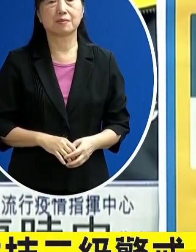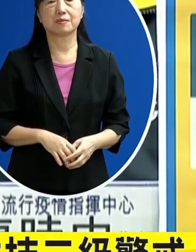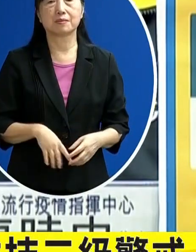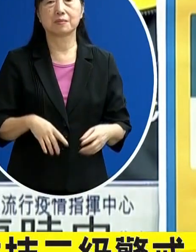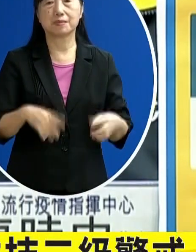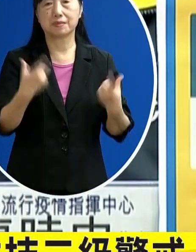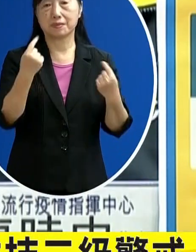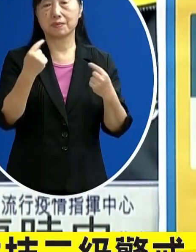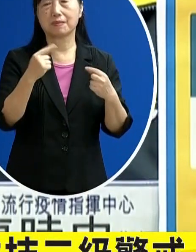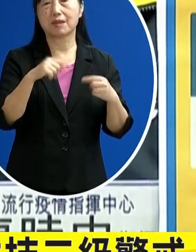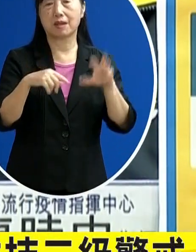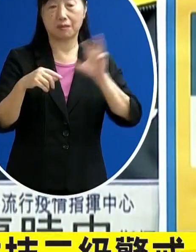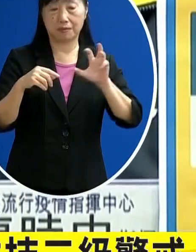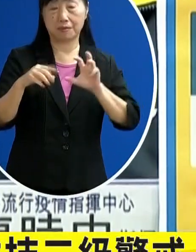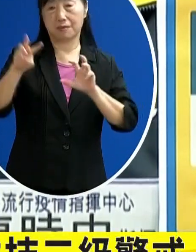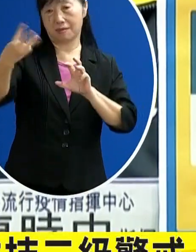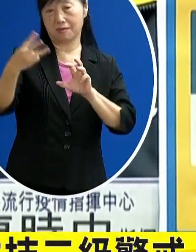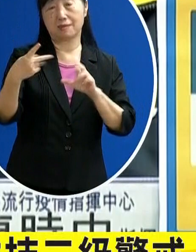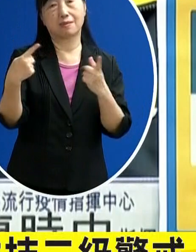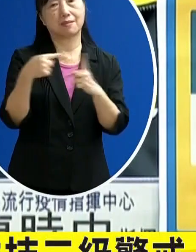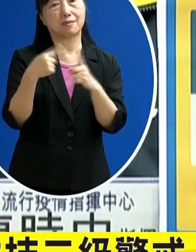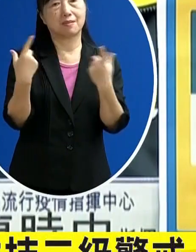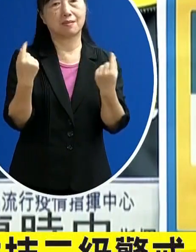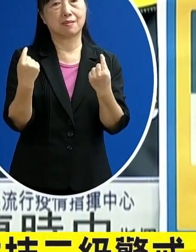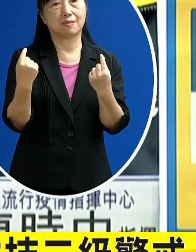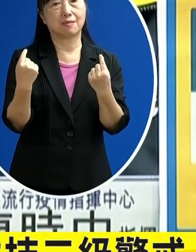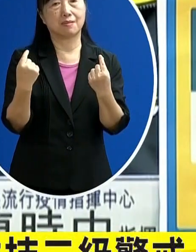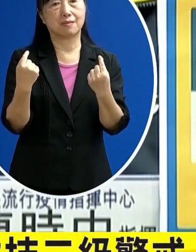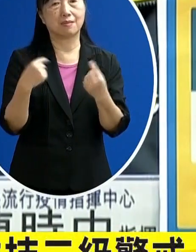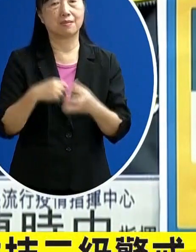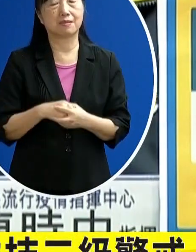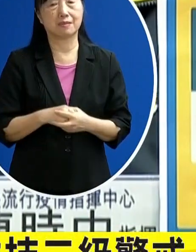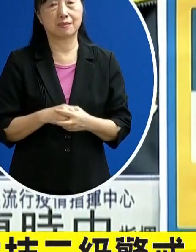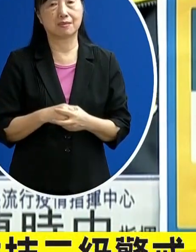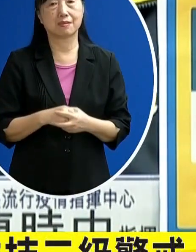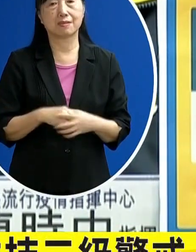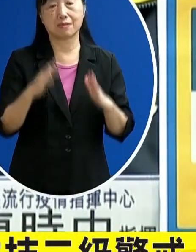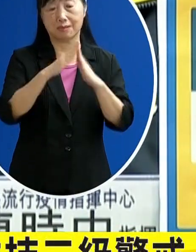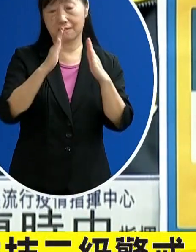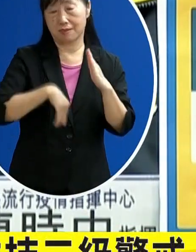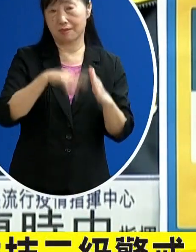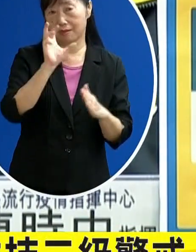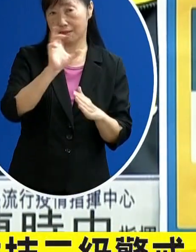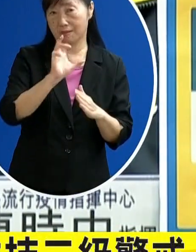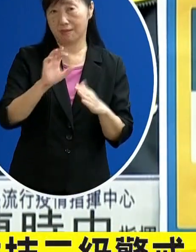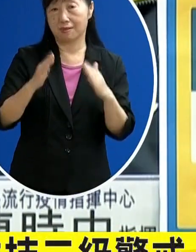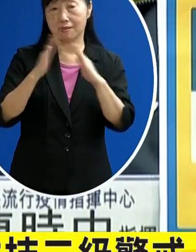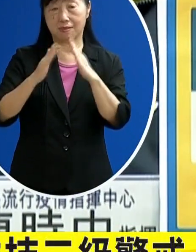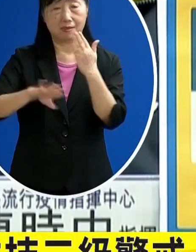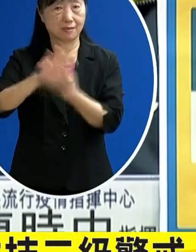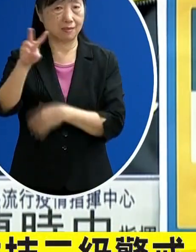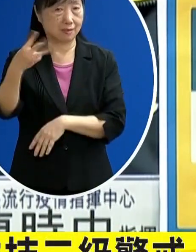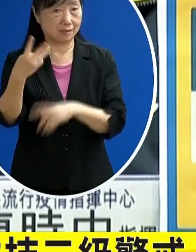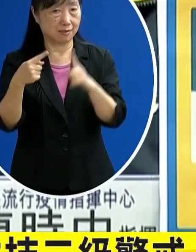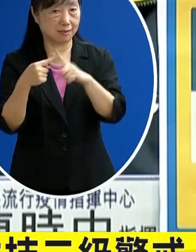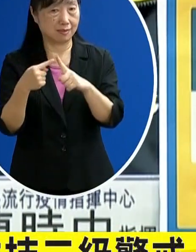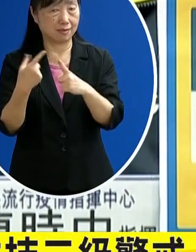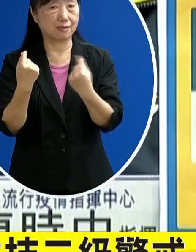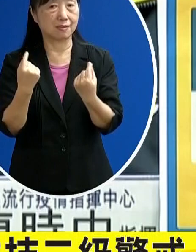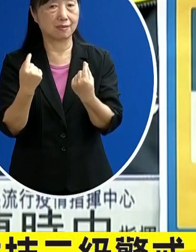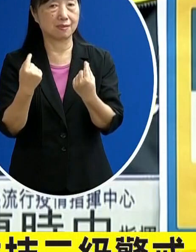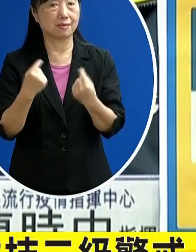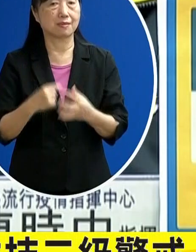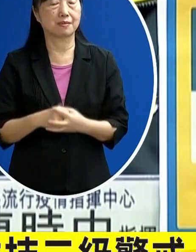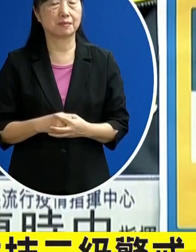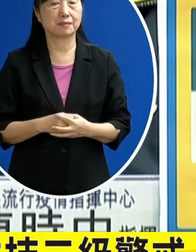哈80哈300名哈，这个还是维持。室内80，室外300。好，那但是